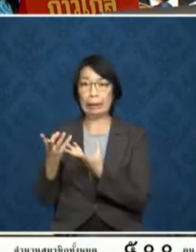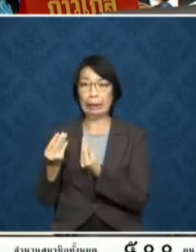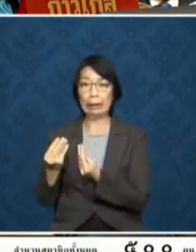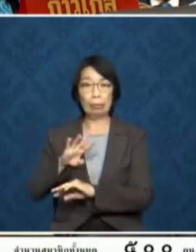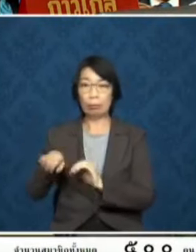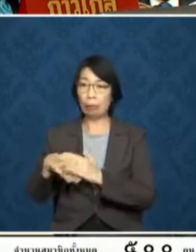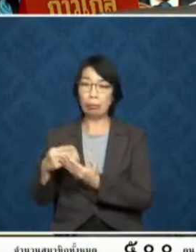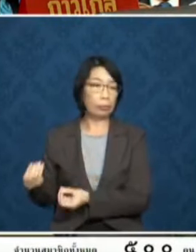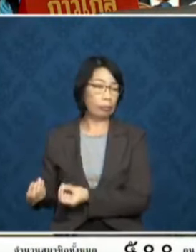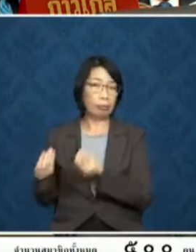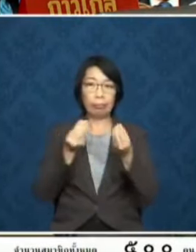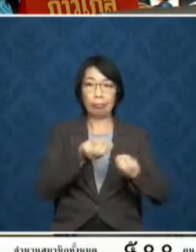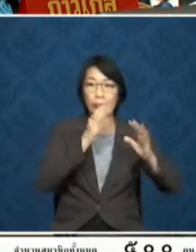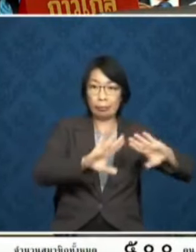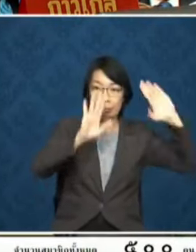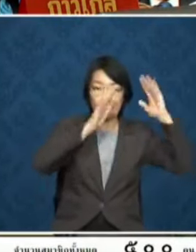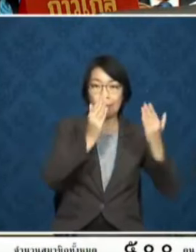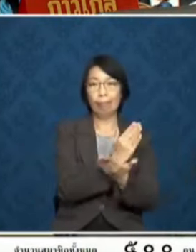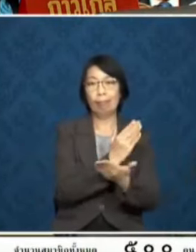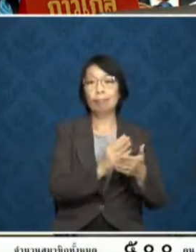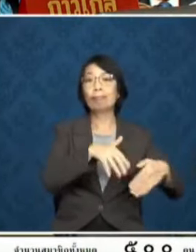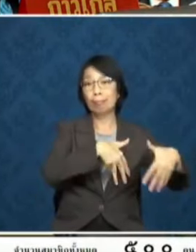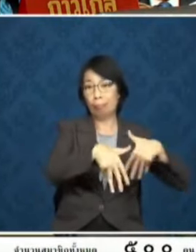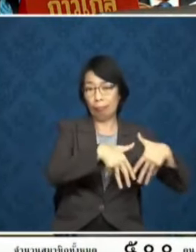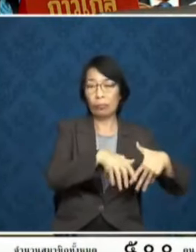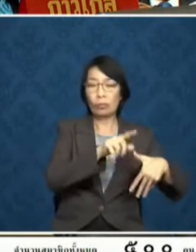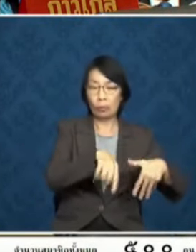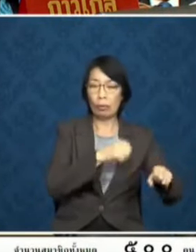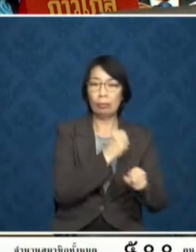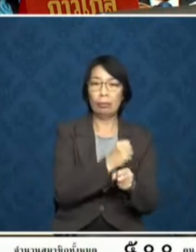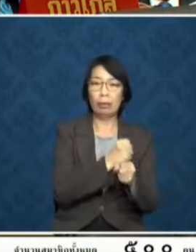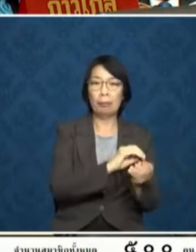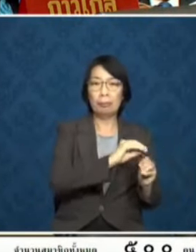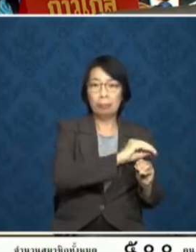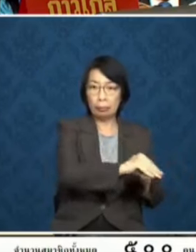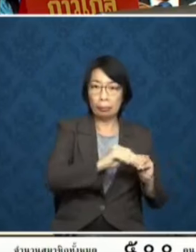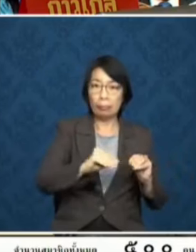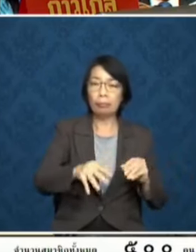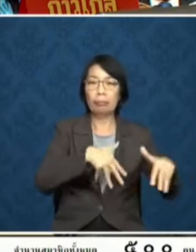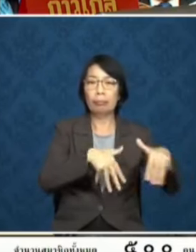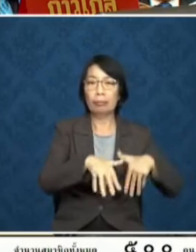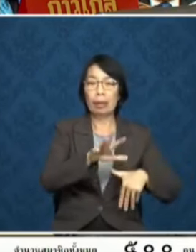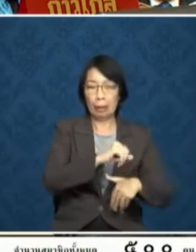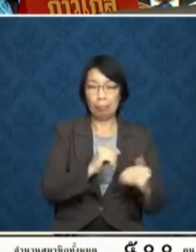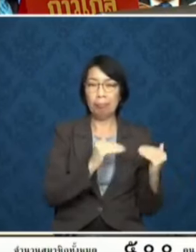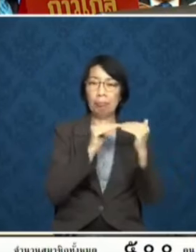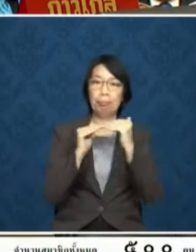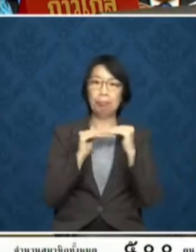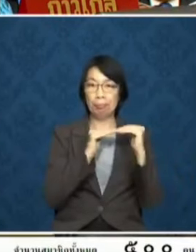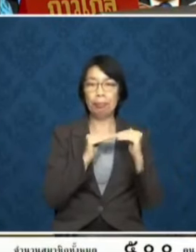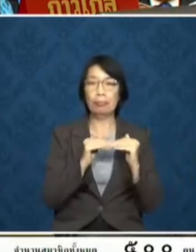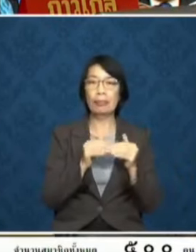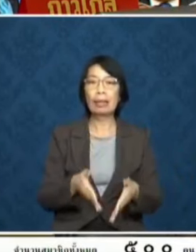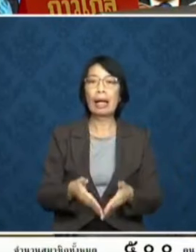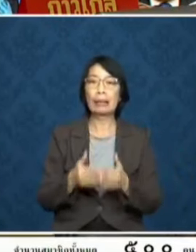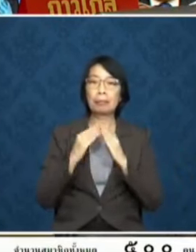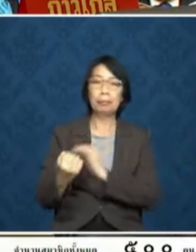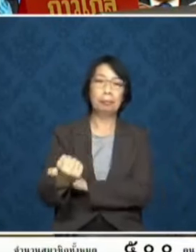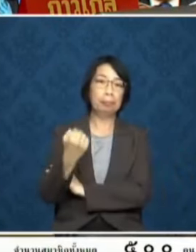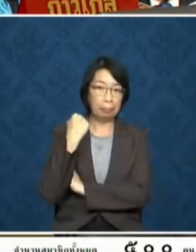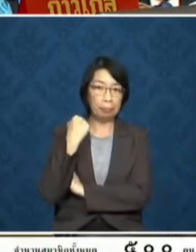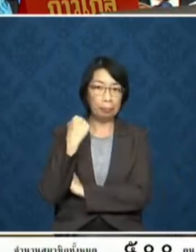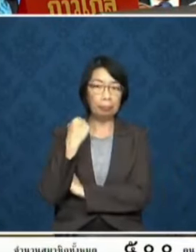คืนให้กับรัฐและประชาชนเพื่อนำมาจัดสรรและกระจายทรัพยากรให้กับประชาชนอย่างเป็นธรรมเพื่อสร้างความมั่นค